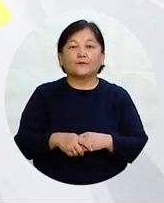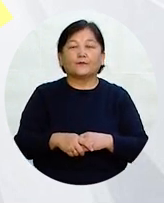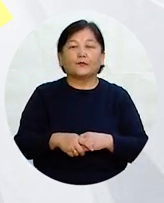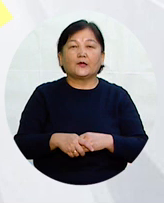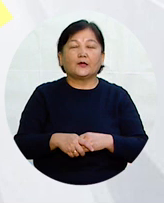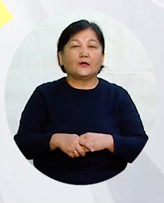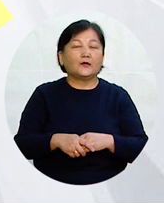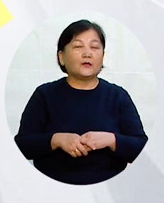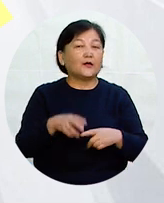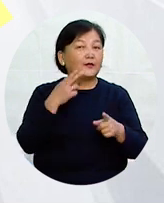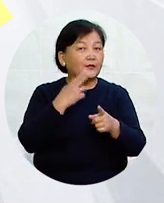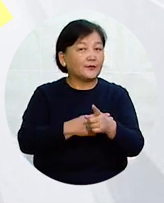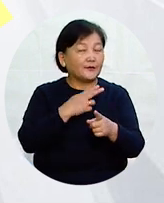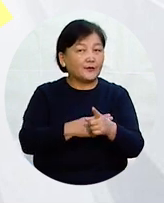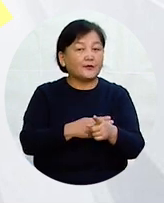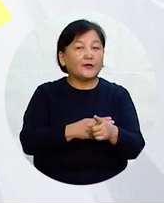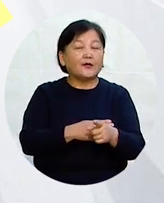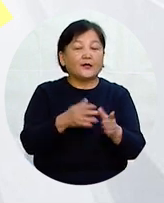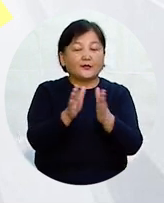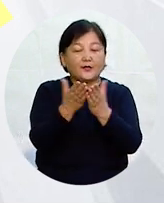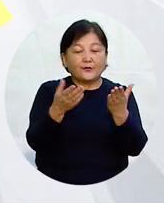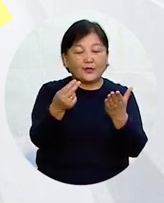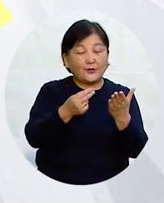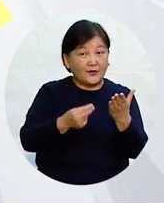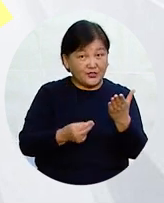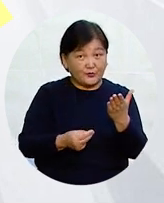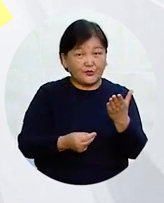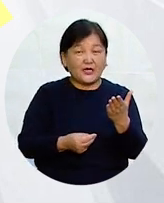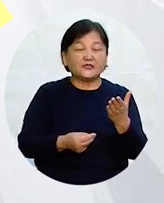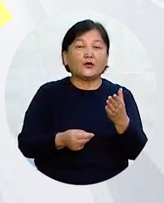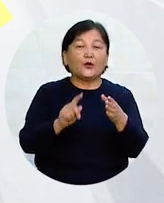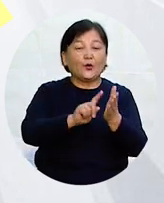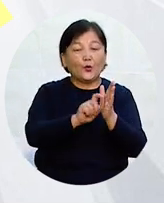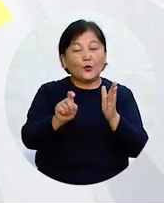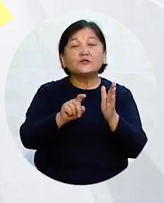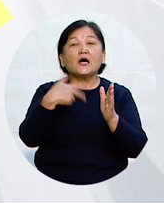За тэмдэглээд явчих учраас хугацаа харьцангуй бага орох хаа гэж бодож байна.